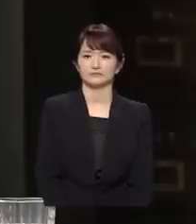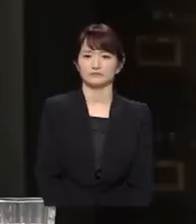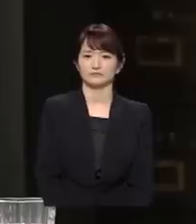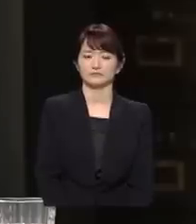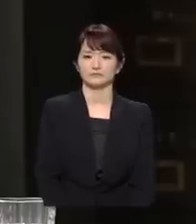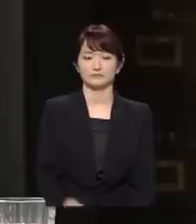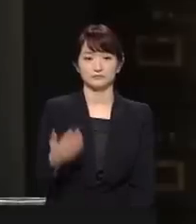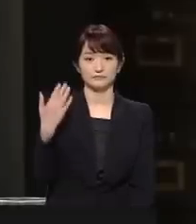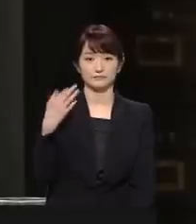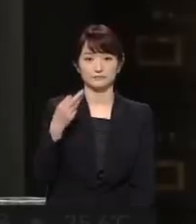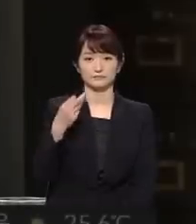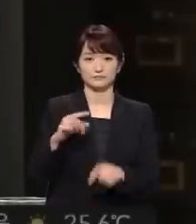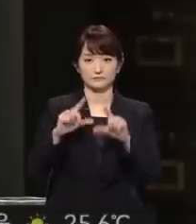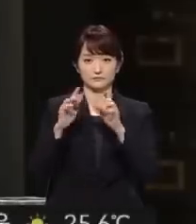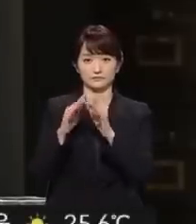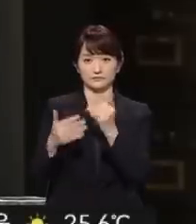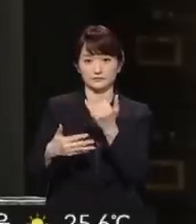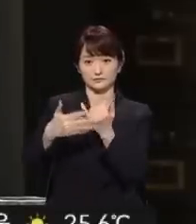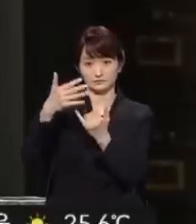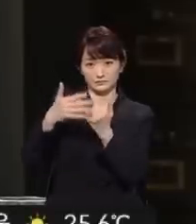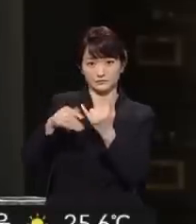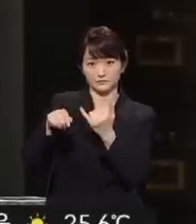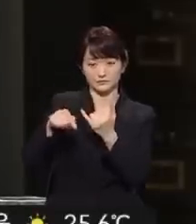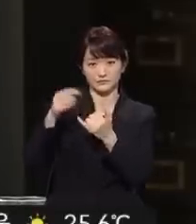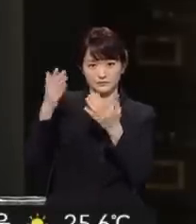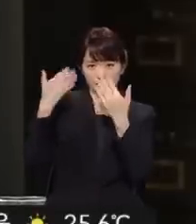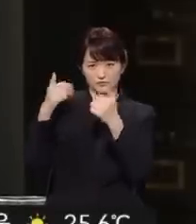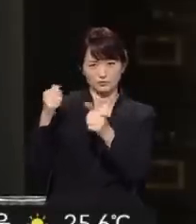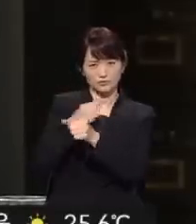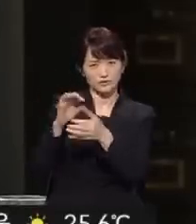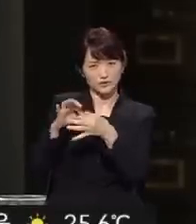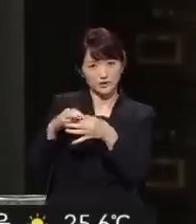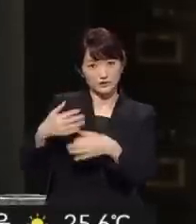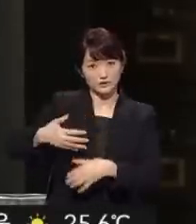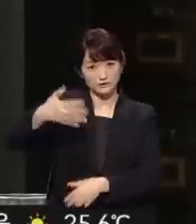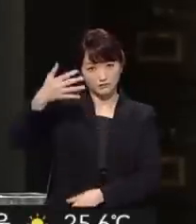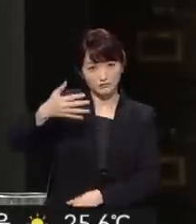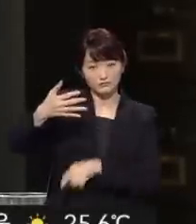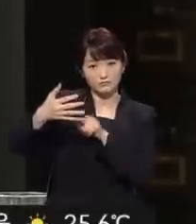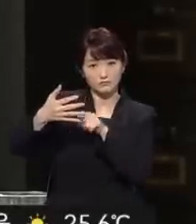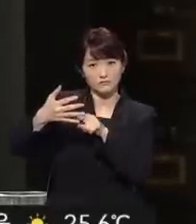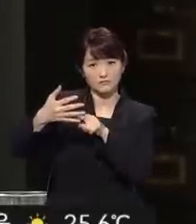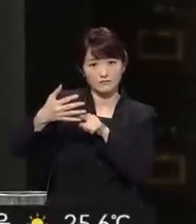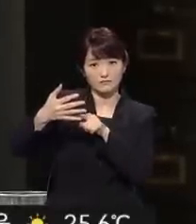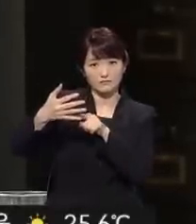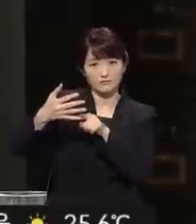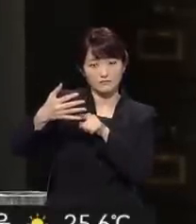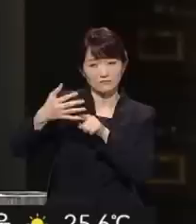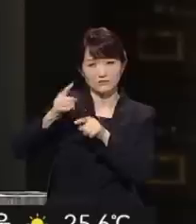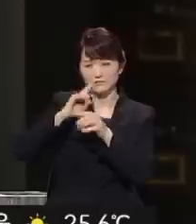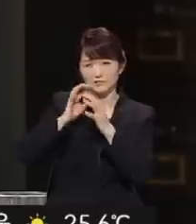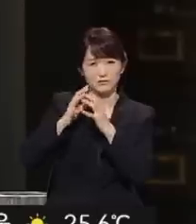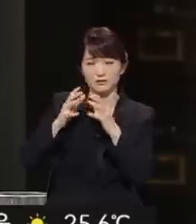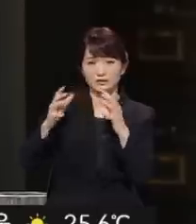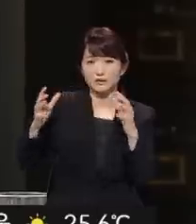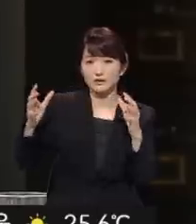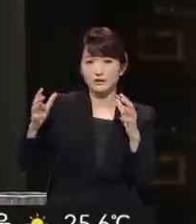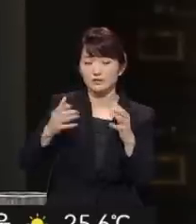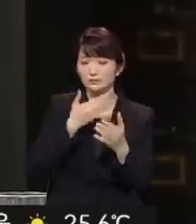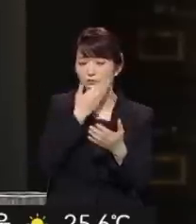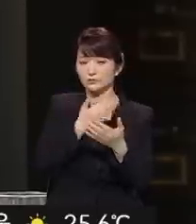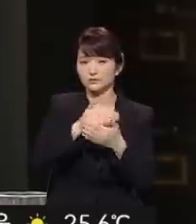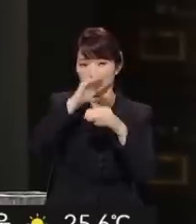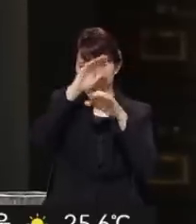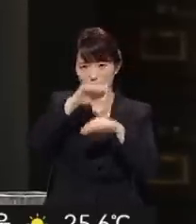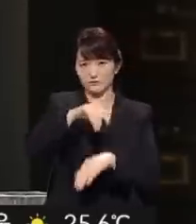자, 지난 14일 한 유튜브 채널에 학폭 관련 영상 하나가 올라오면서 지금 엄청난 후폭풍을 낳고 있는데요.